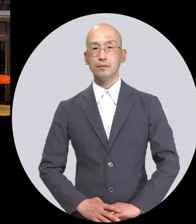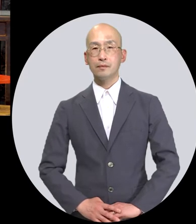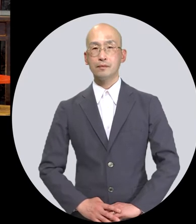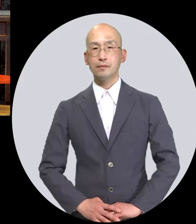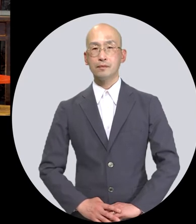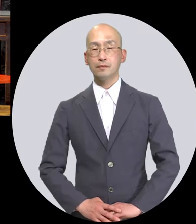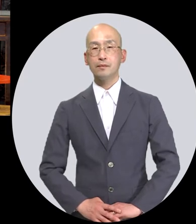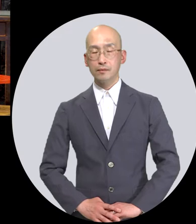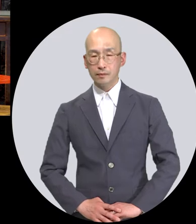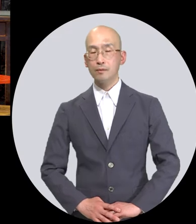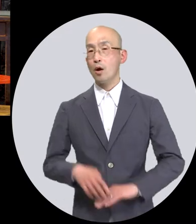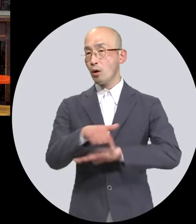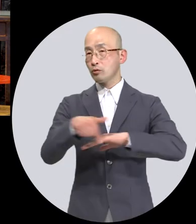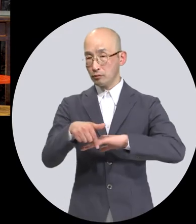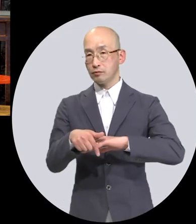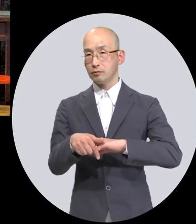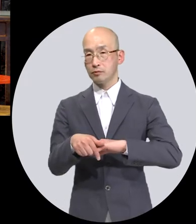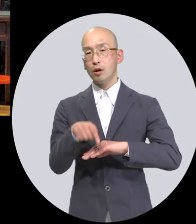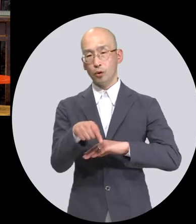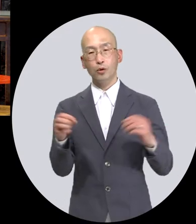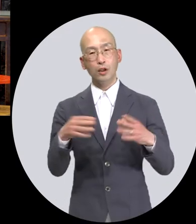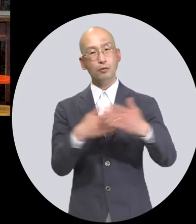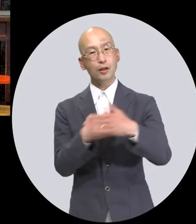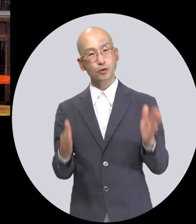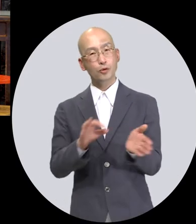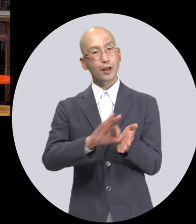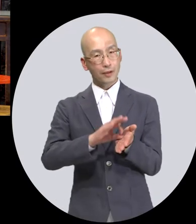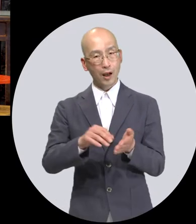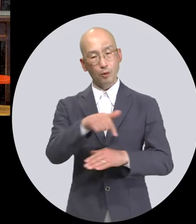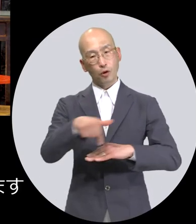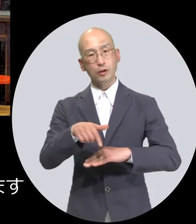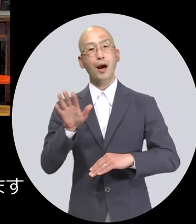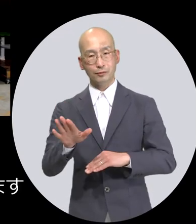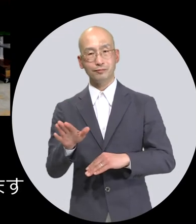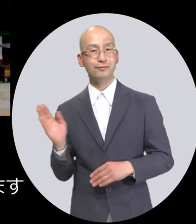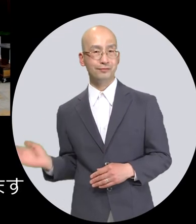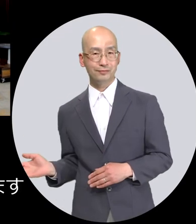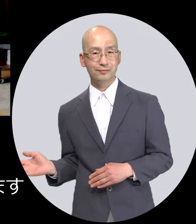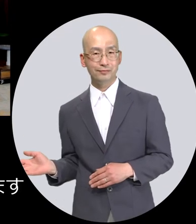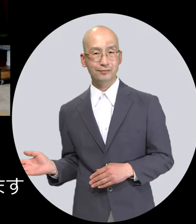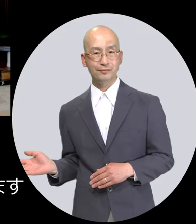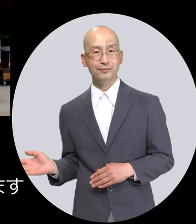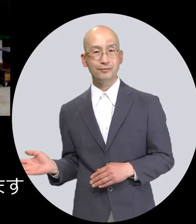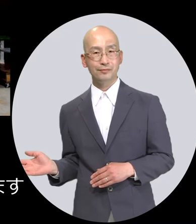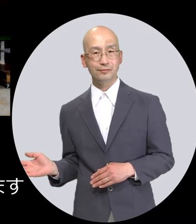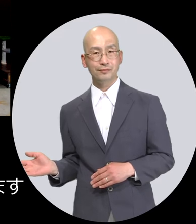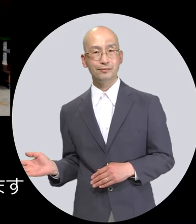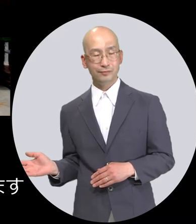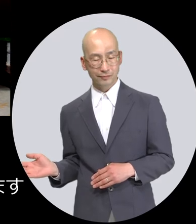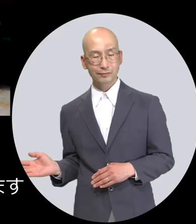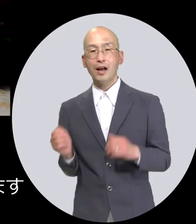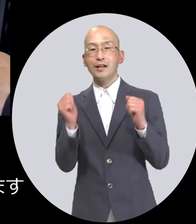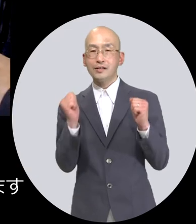あと、ラーニングプログラムではこの談話室を活用したプログラム、談話室ぽよよんタイム、